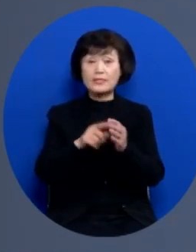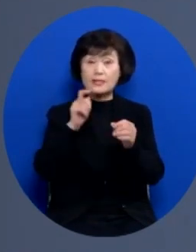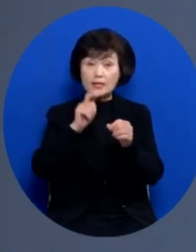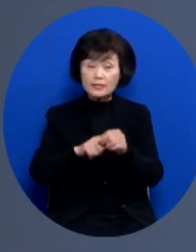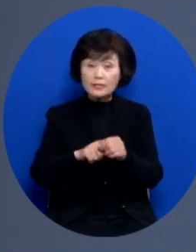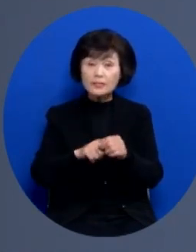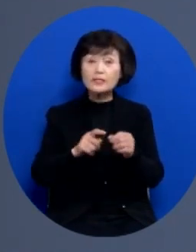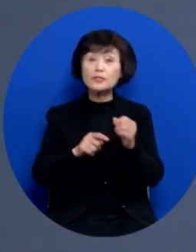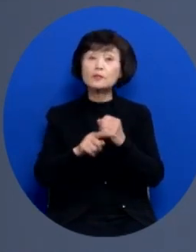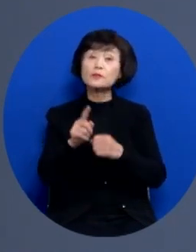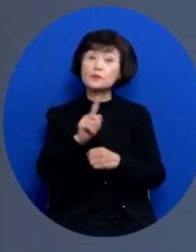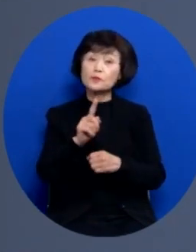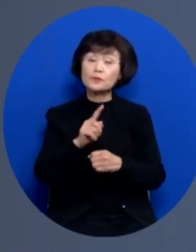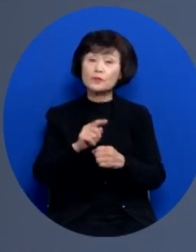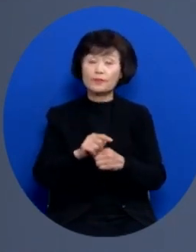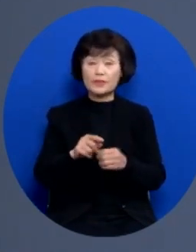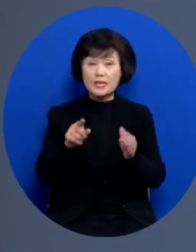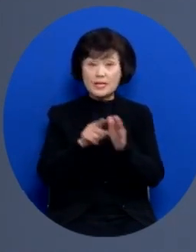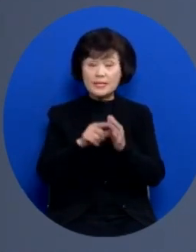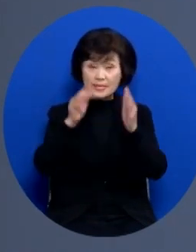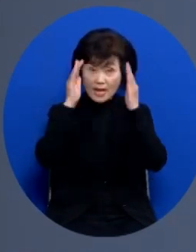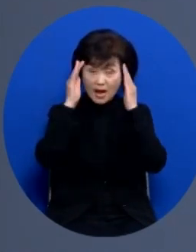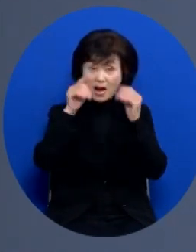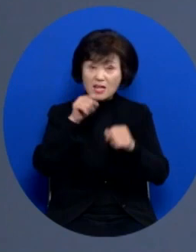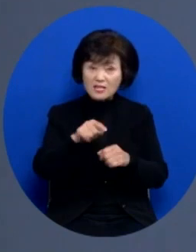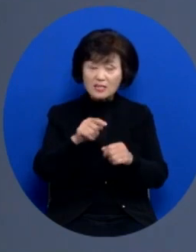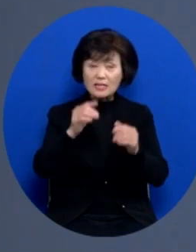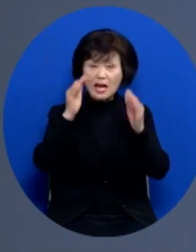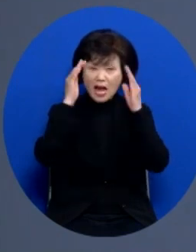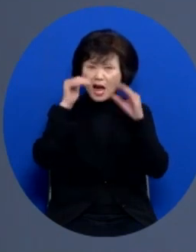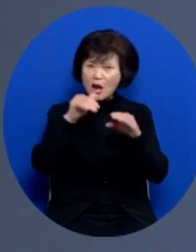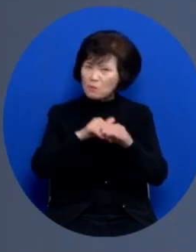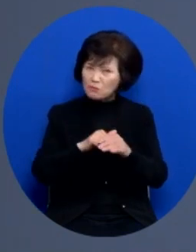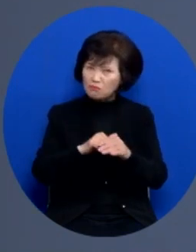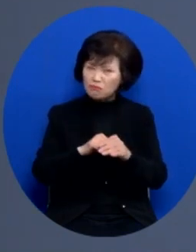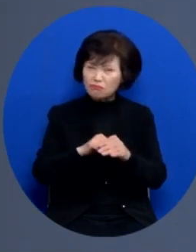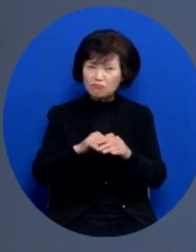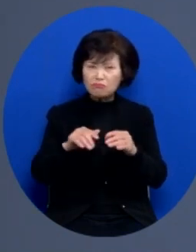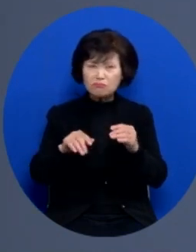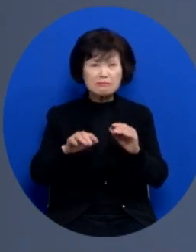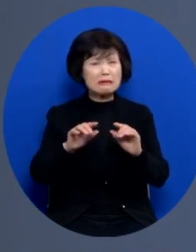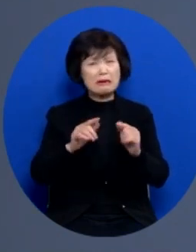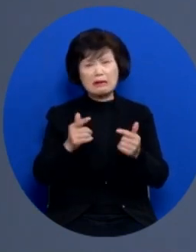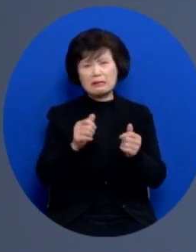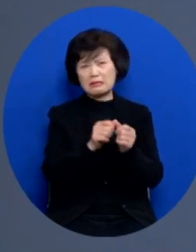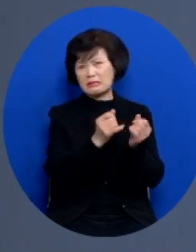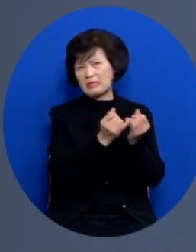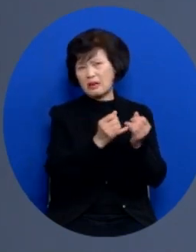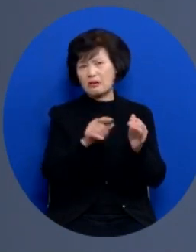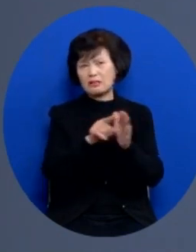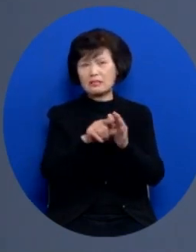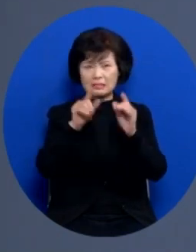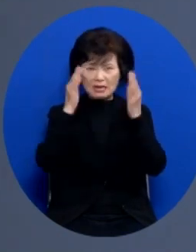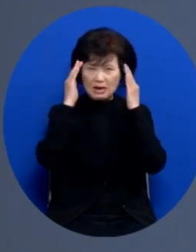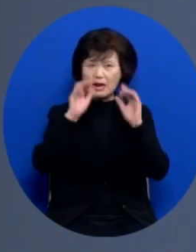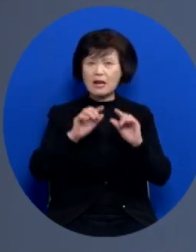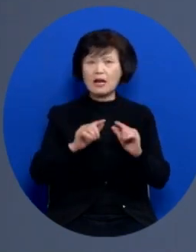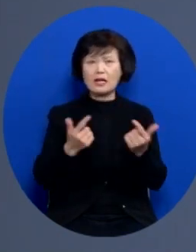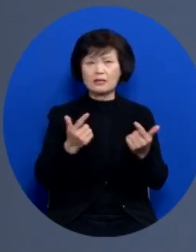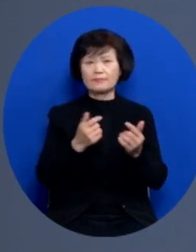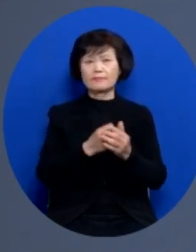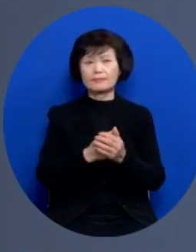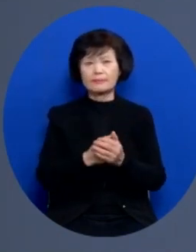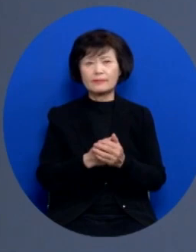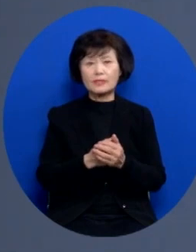신학적인 면에서 보면 신학은 학문적 카테고리 안에서 퀴어 신학이니 여러 도착화 신학에